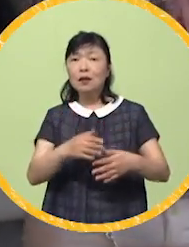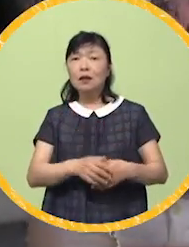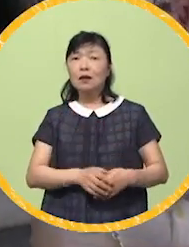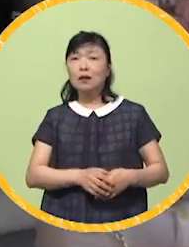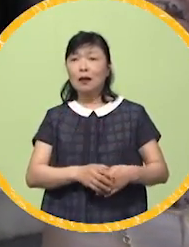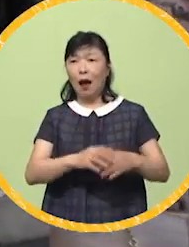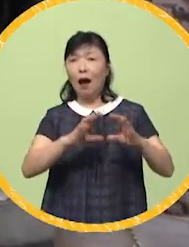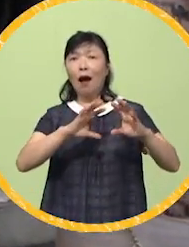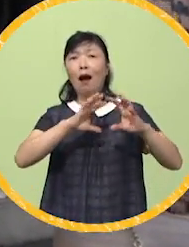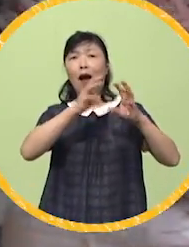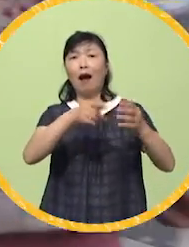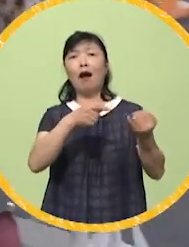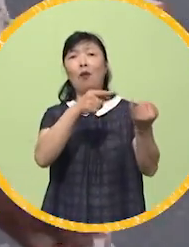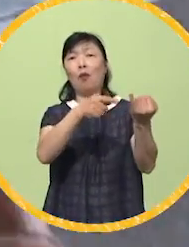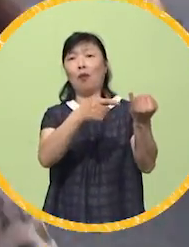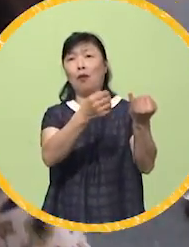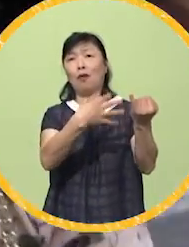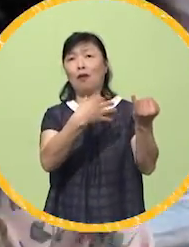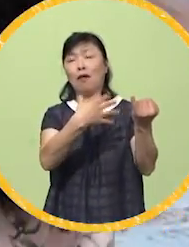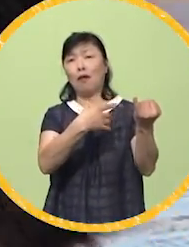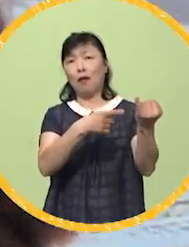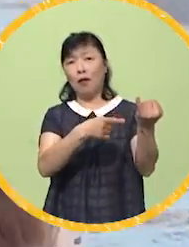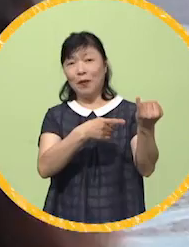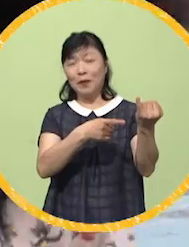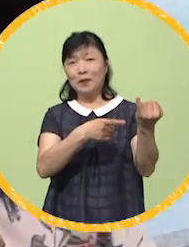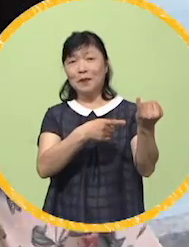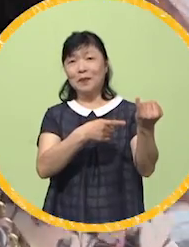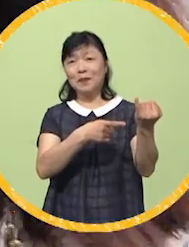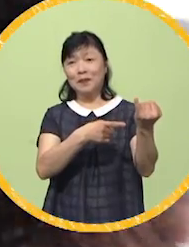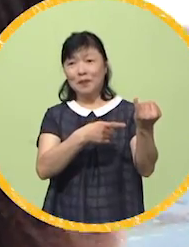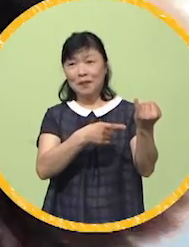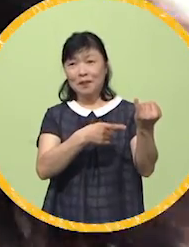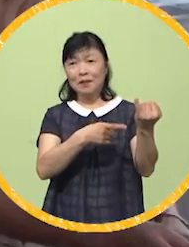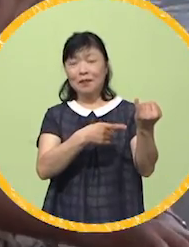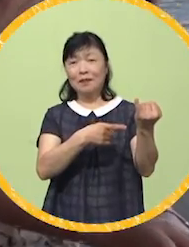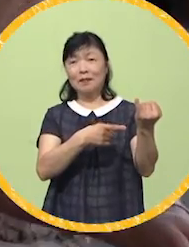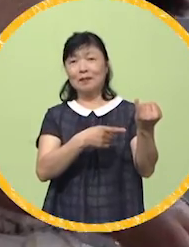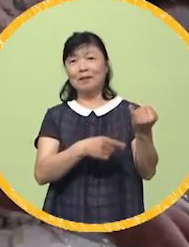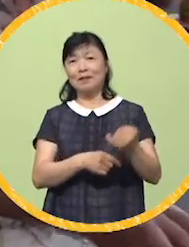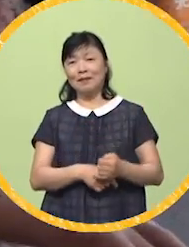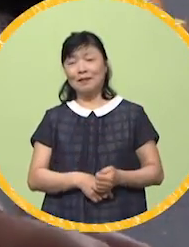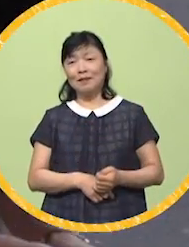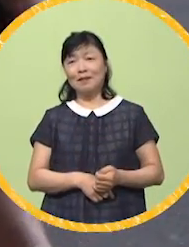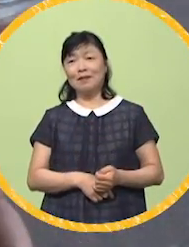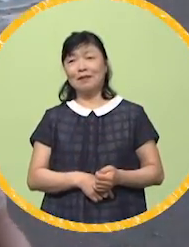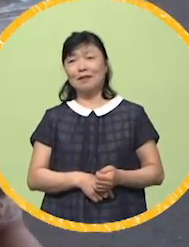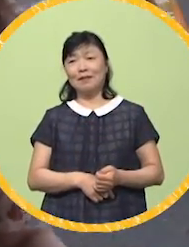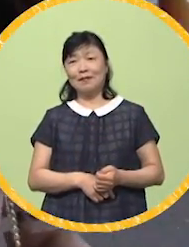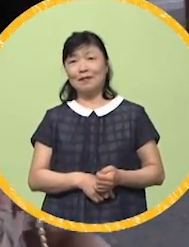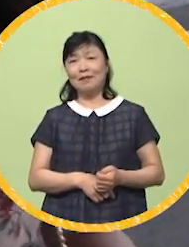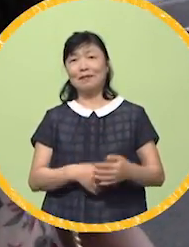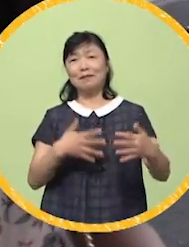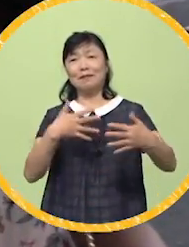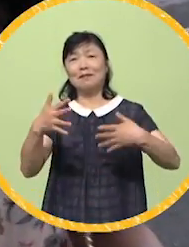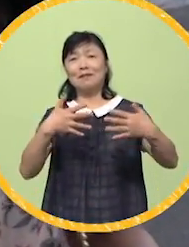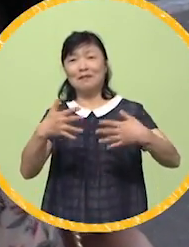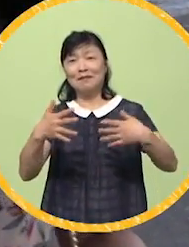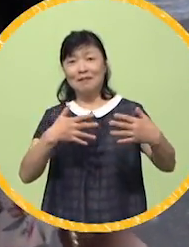ティムドン、ティムドン、ティムドンの、カナフル TV っていう番組。 違う違う違う。 天使一番のカナフル